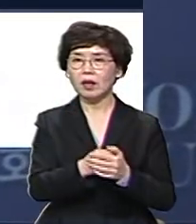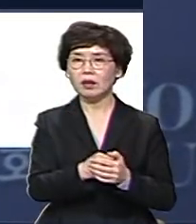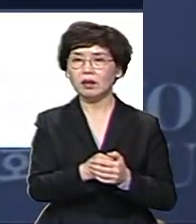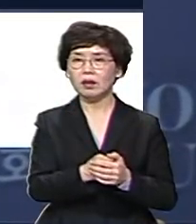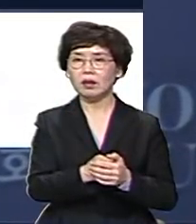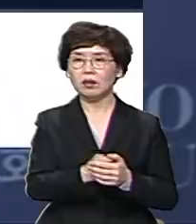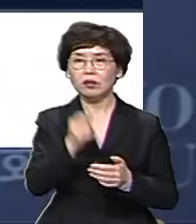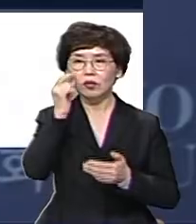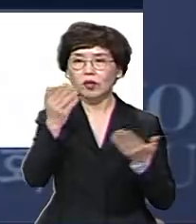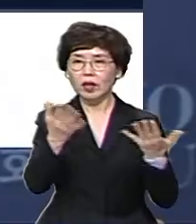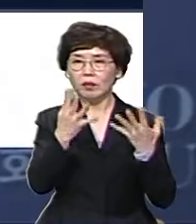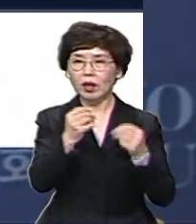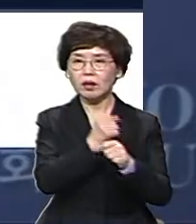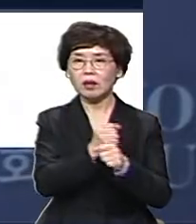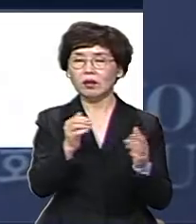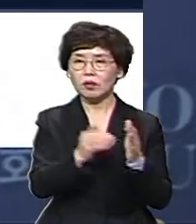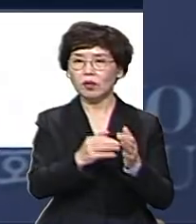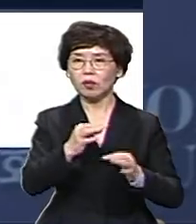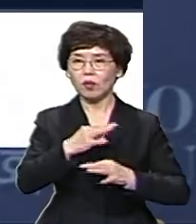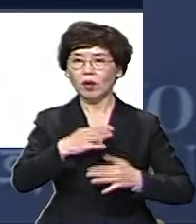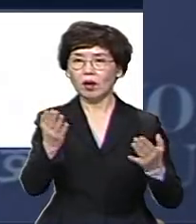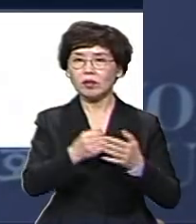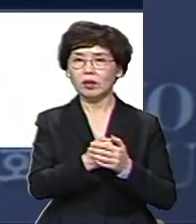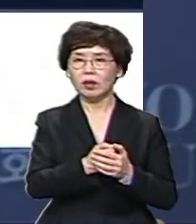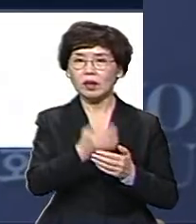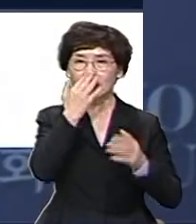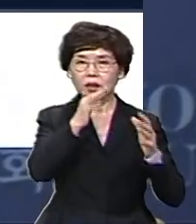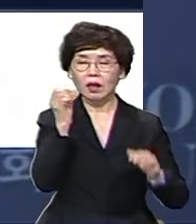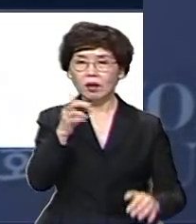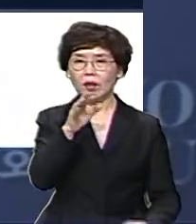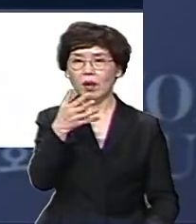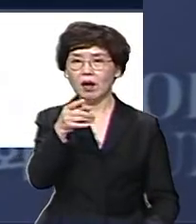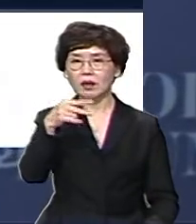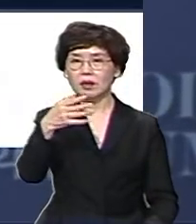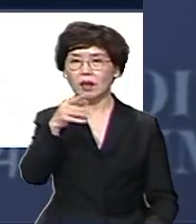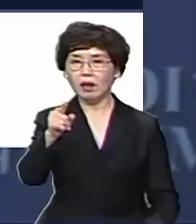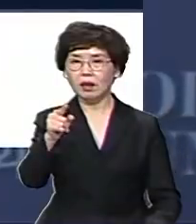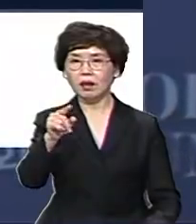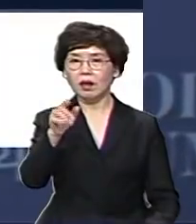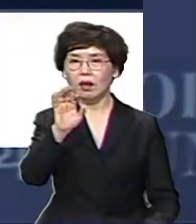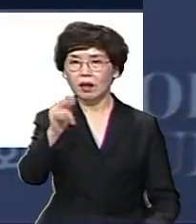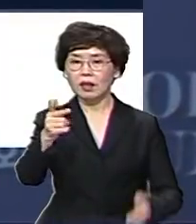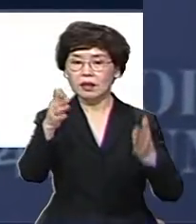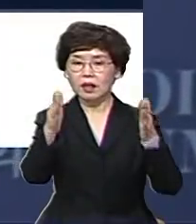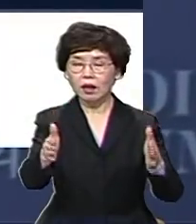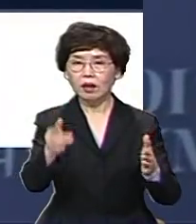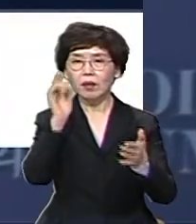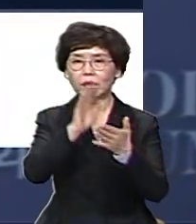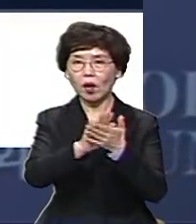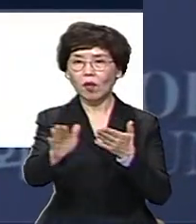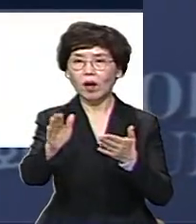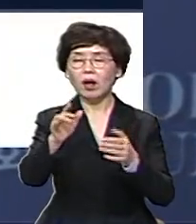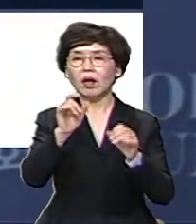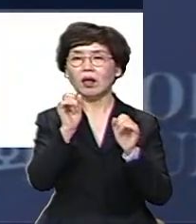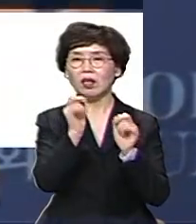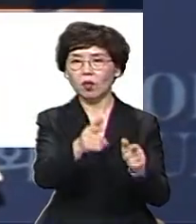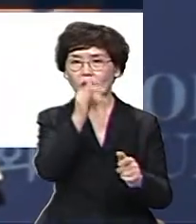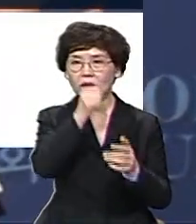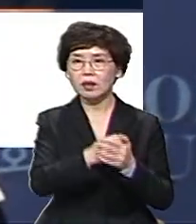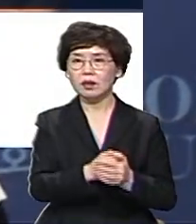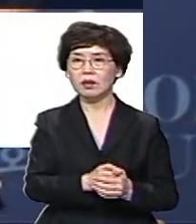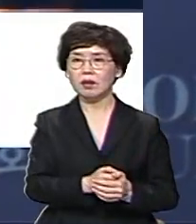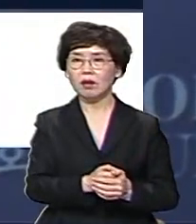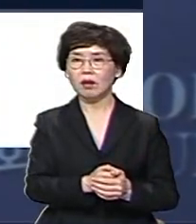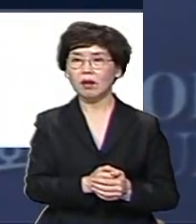또 많은 돈을 지불을 하면서 또 강화시켰습니다. 물론 보조금도 있었습니다만요. 매년 40억 달러라고